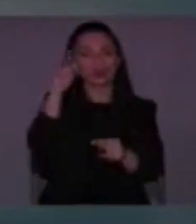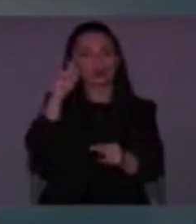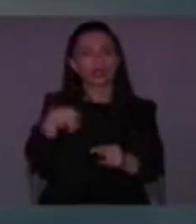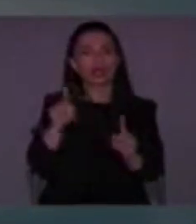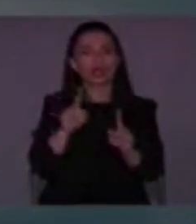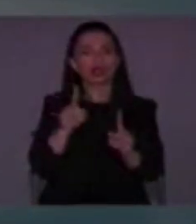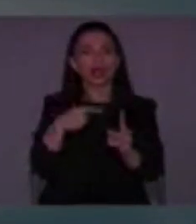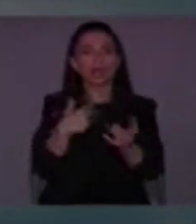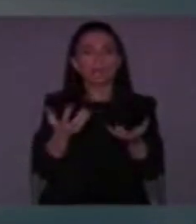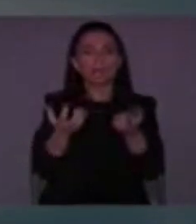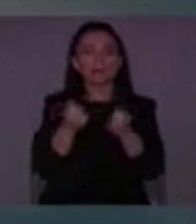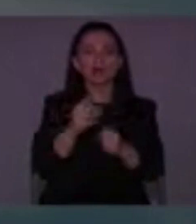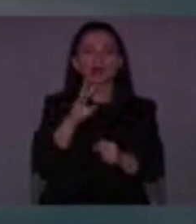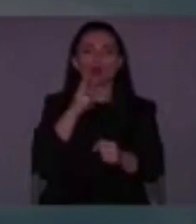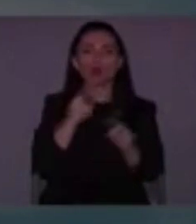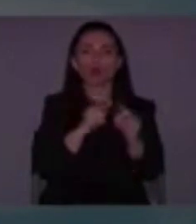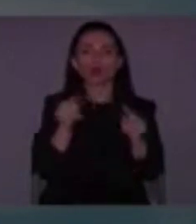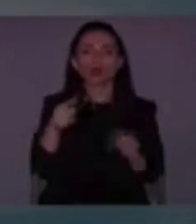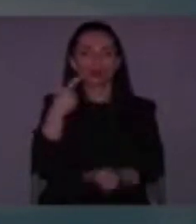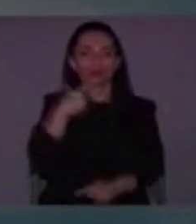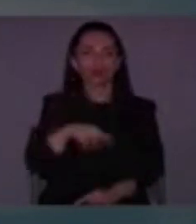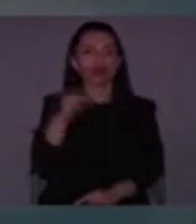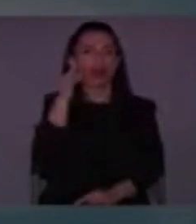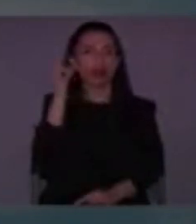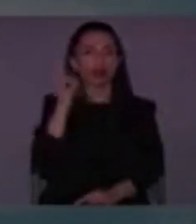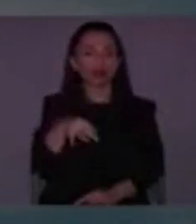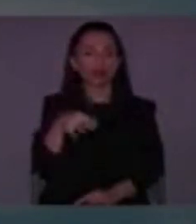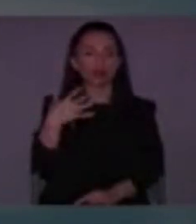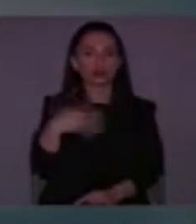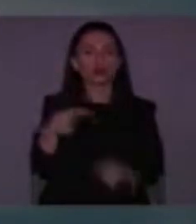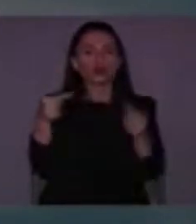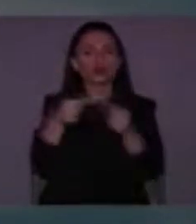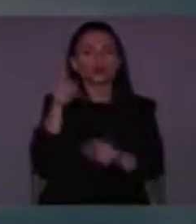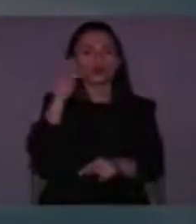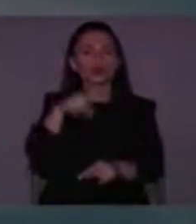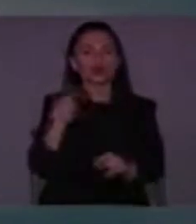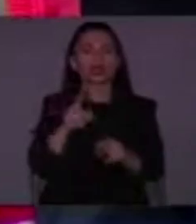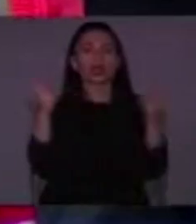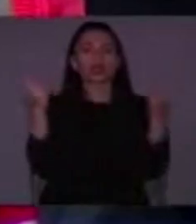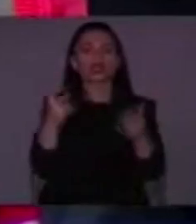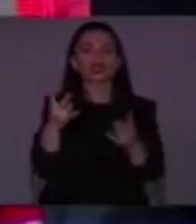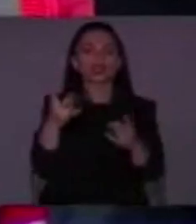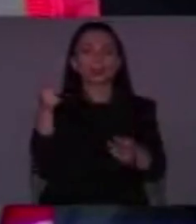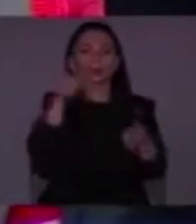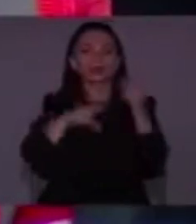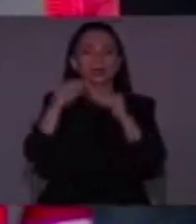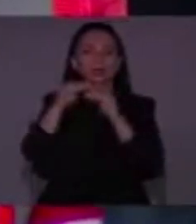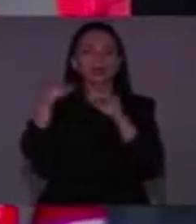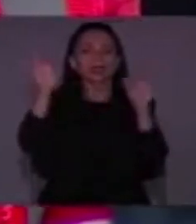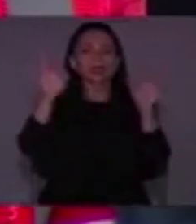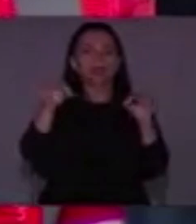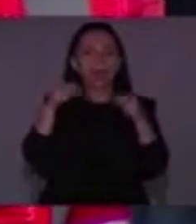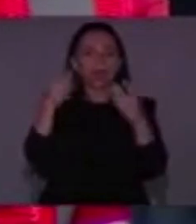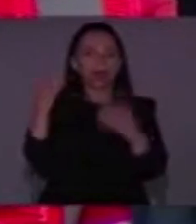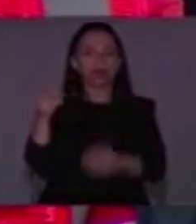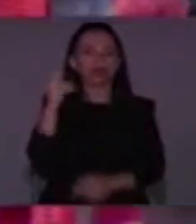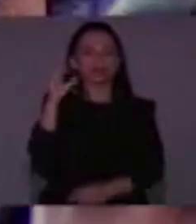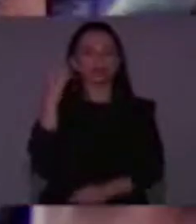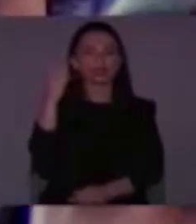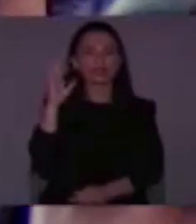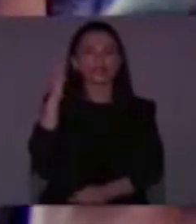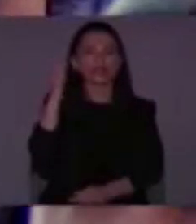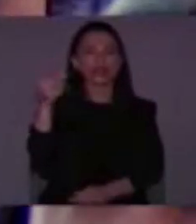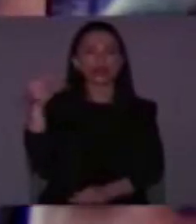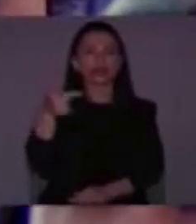რა შემძინა ამ 4-წლიანმა გამოცდილებამ. ზუსტად ვიცი, რა სჭირდება მთაწმინდას, საბურთალოს, გრძანის,